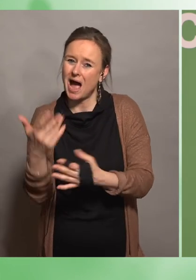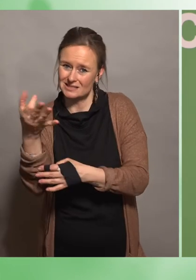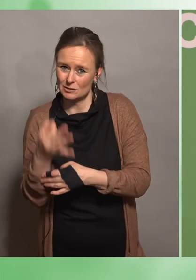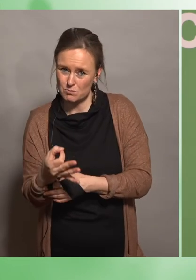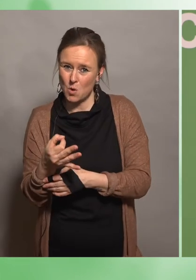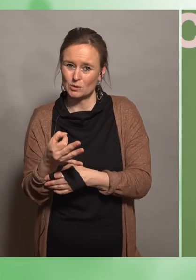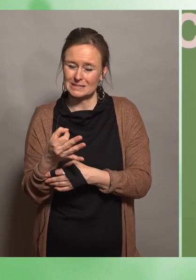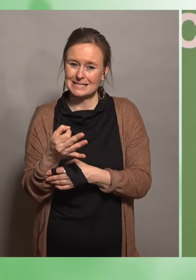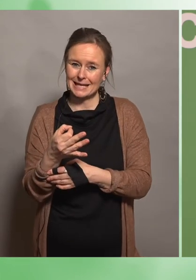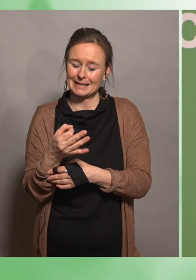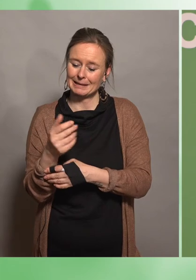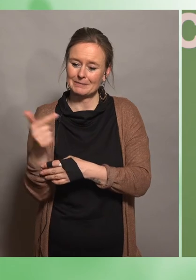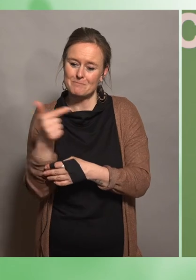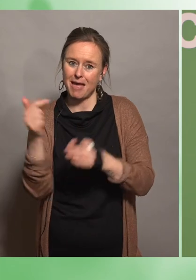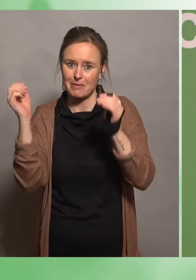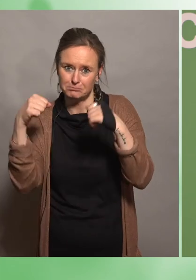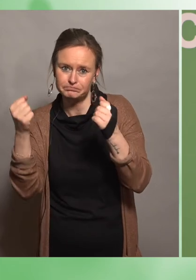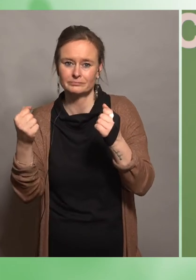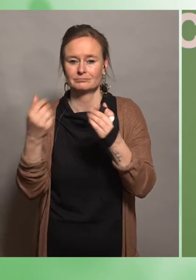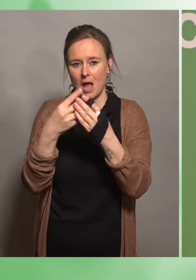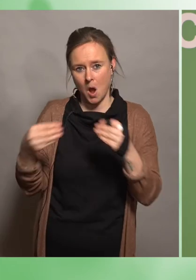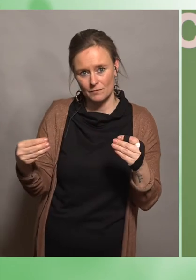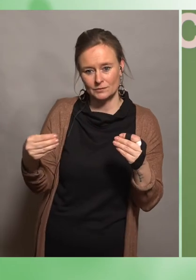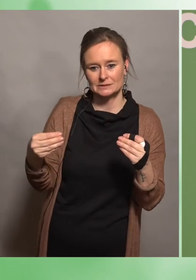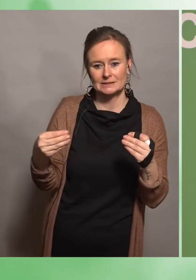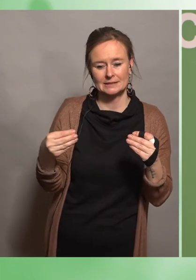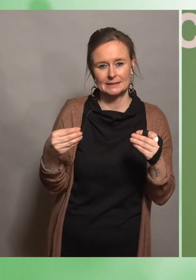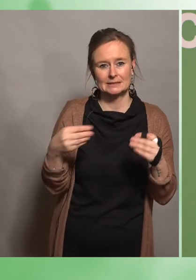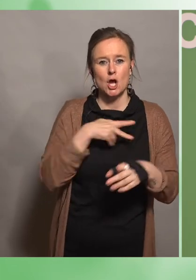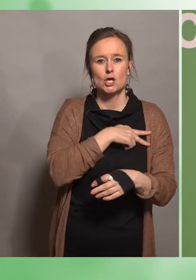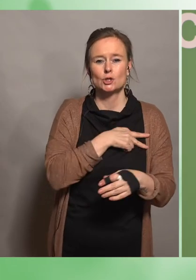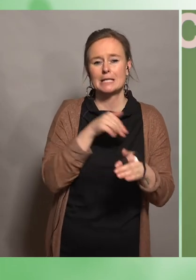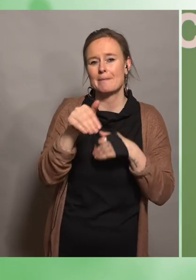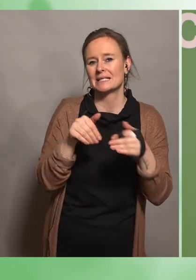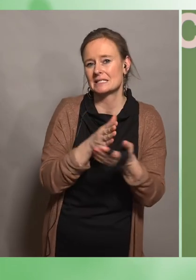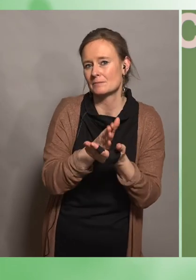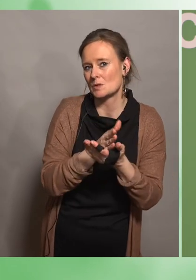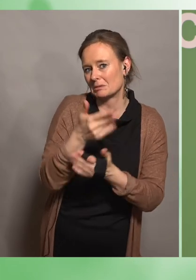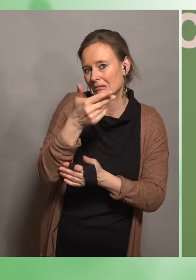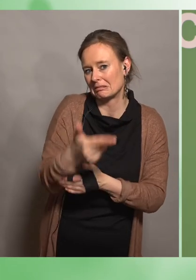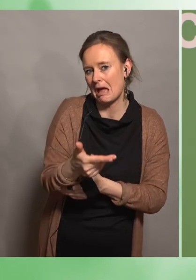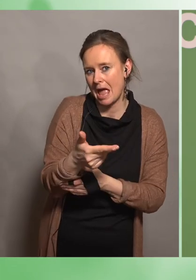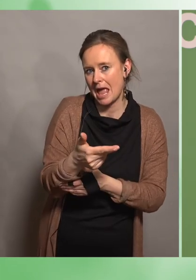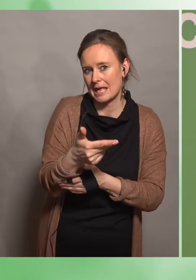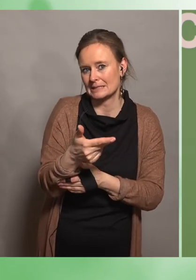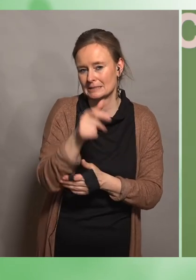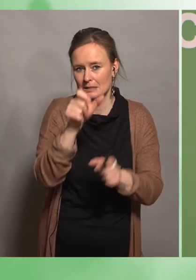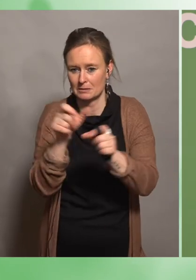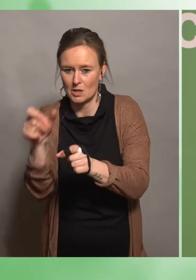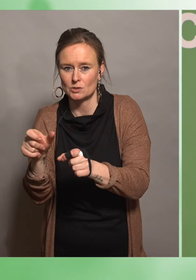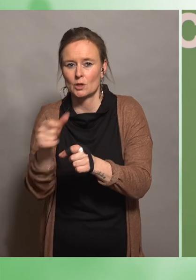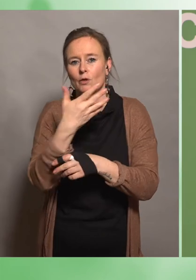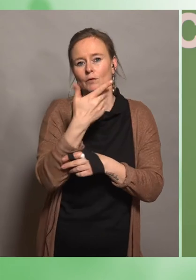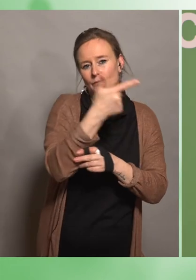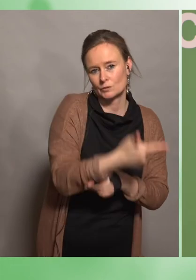beim im Jahr 2020 beim Sozialministerium Service von den 30 Fällen, die dort waren, sind 25 einvernehmlich